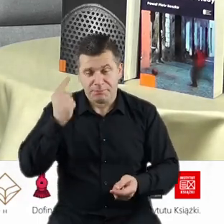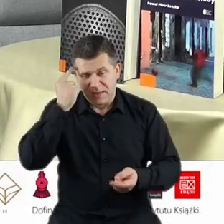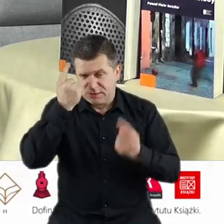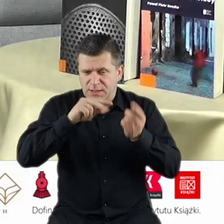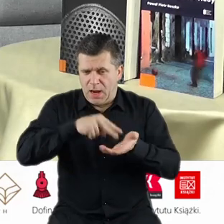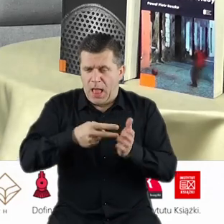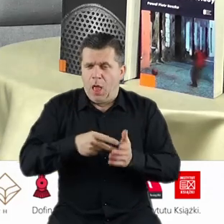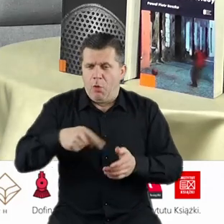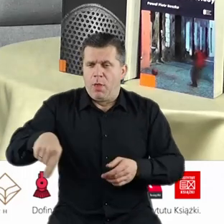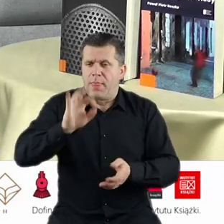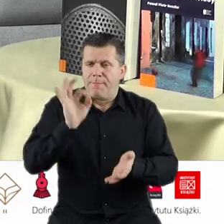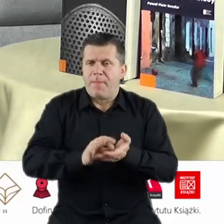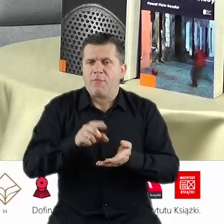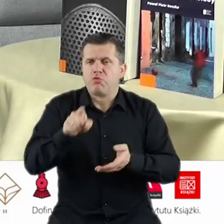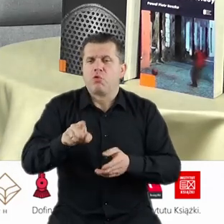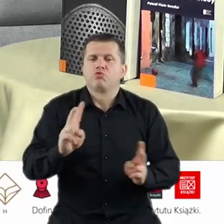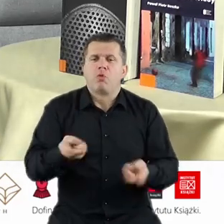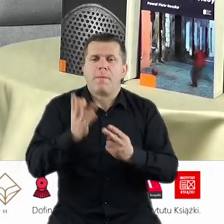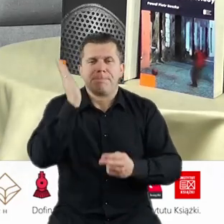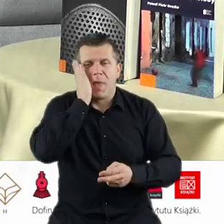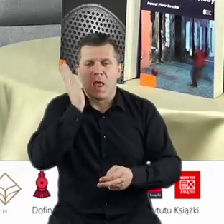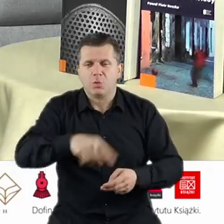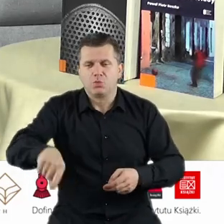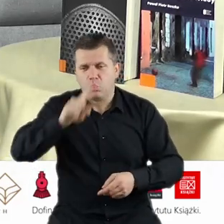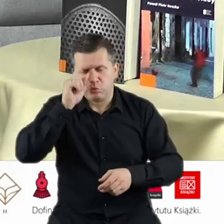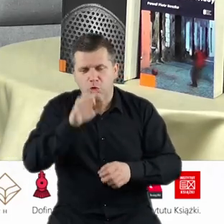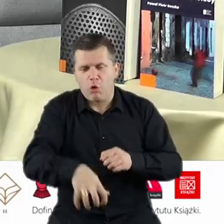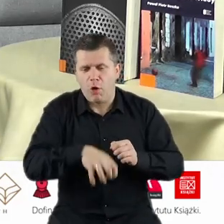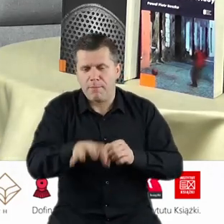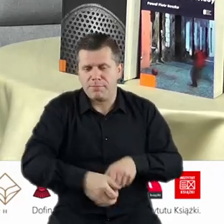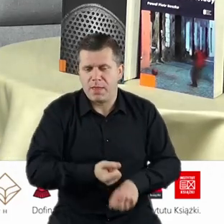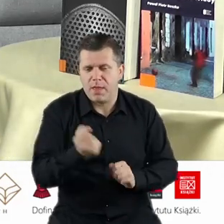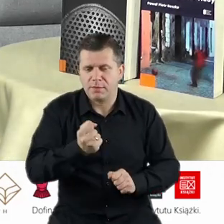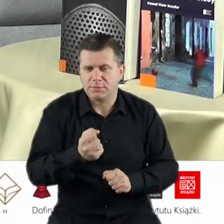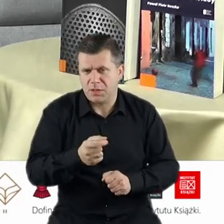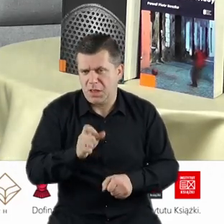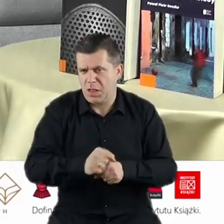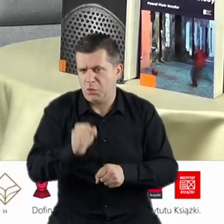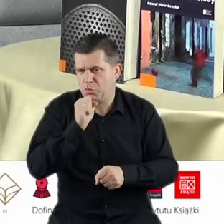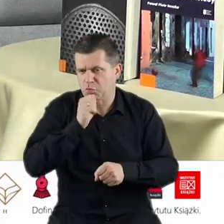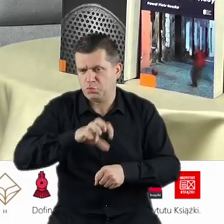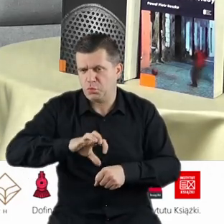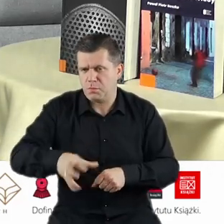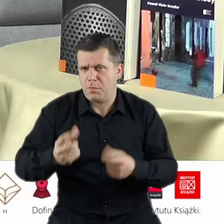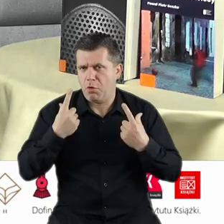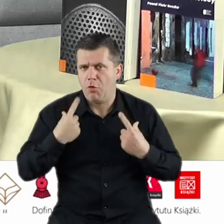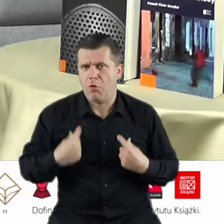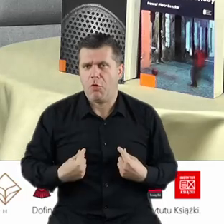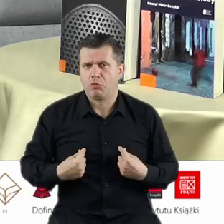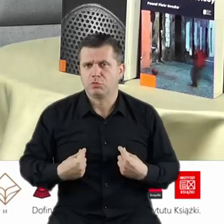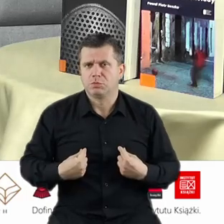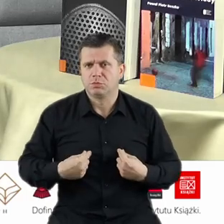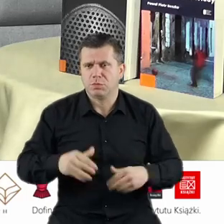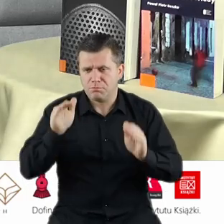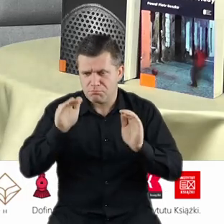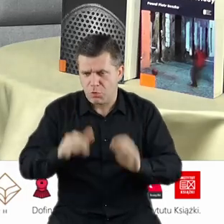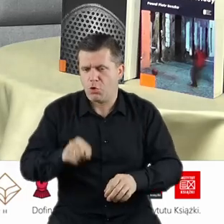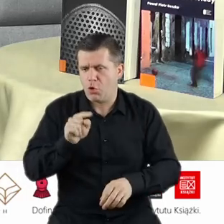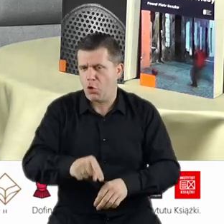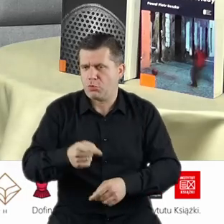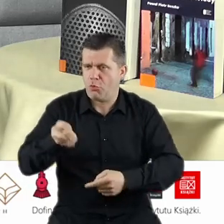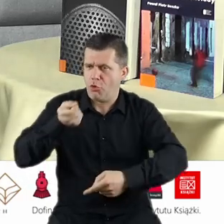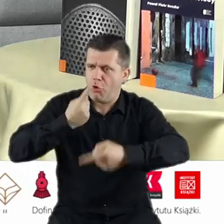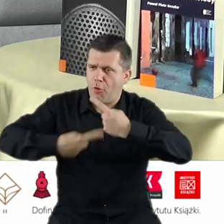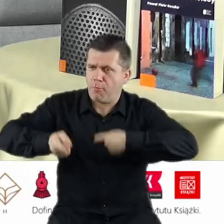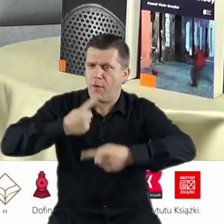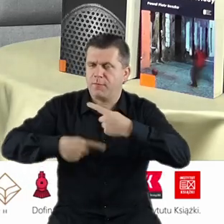zakładając, że no właśnie stamtąd pochodzili kopacze. I okazało się, że jest całkiem spora grupa osób, która jest w stanie